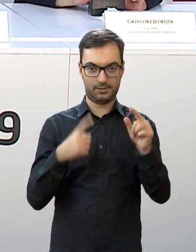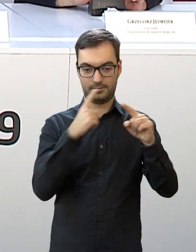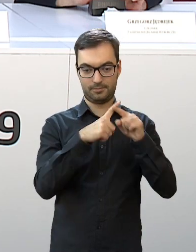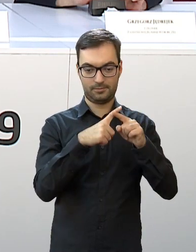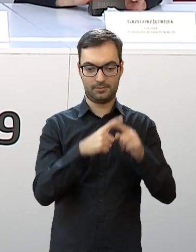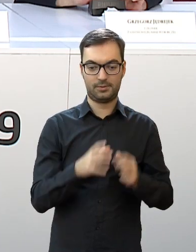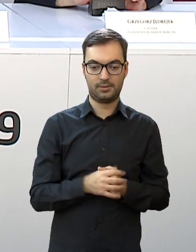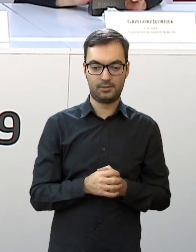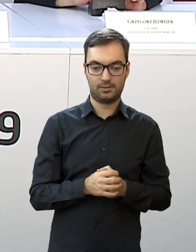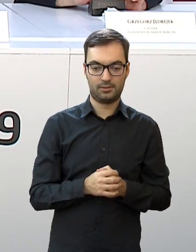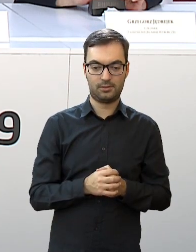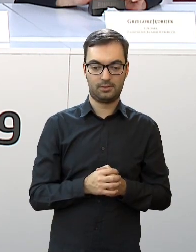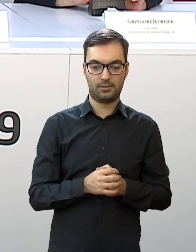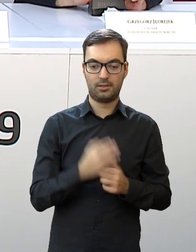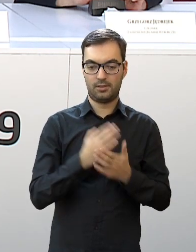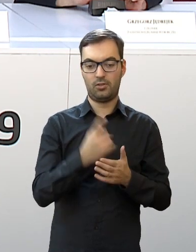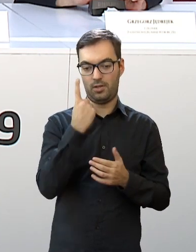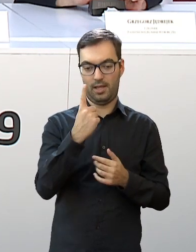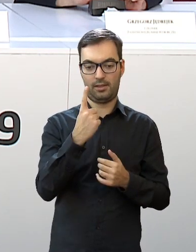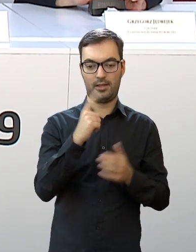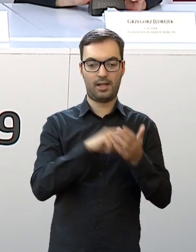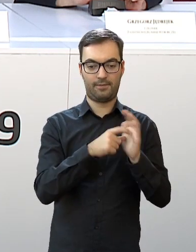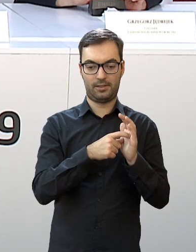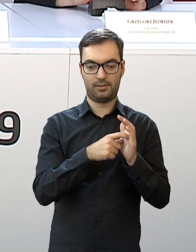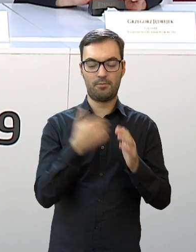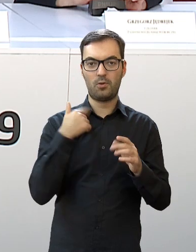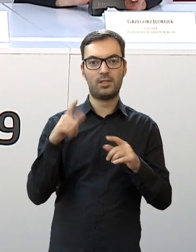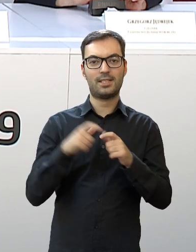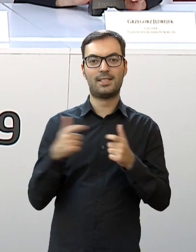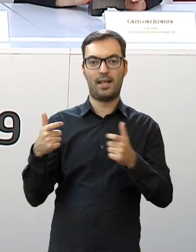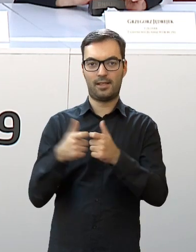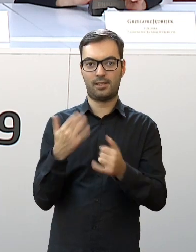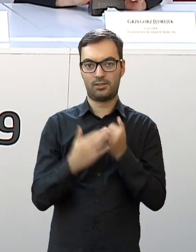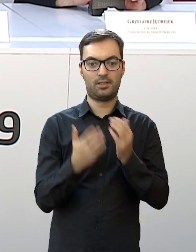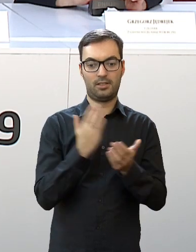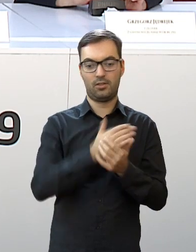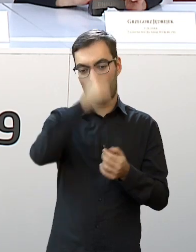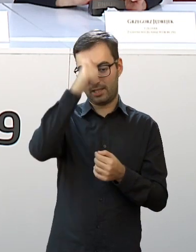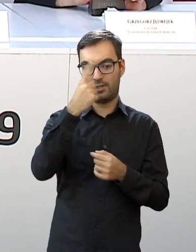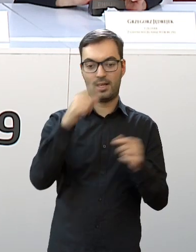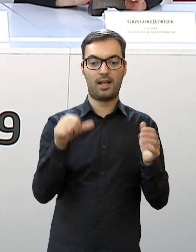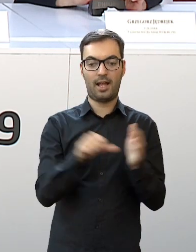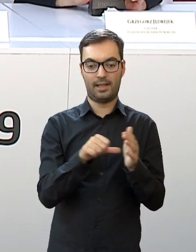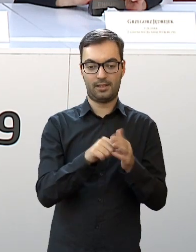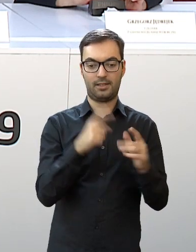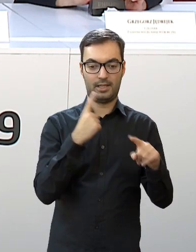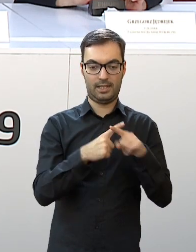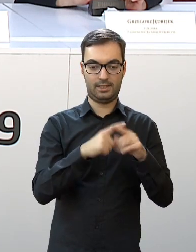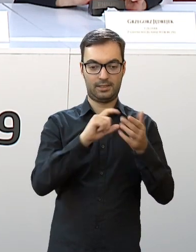w jednej kratce tylko, bo to przy Senacie ten problem był, więc jeśli będzie tylko przy nazwisku jednego kandydata ten znak X